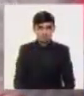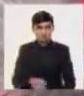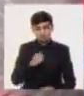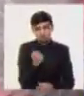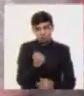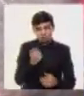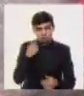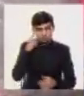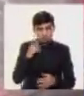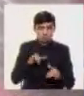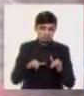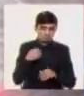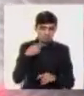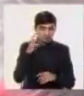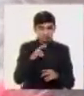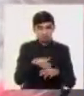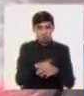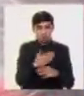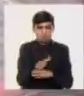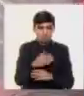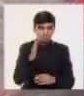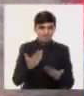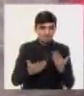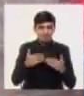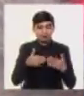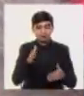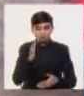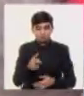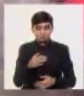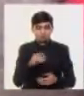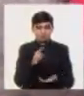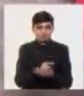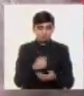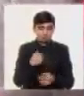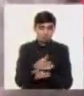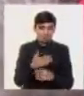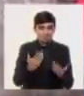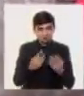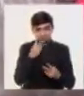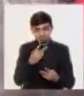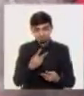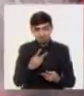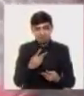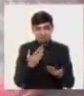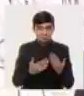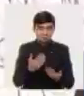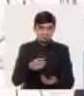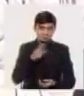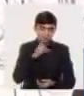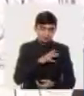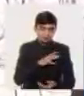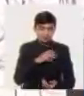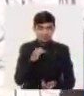может, соберемся, пойдем куда-то, если, конечно, открыто все будет. Посмотрим, может, выпьем чего.